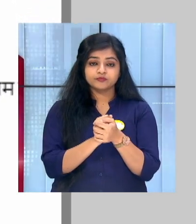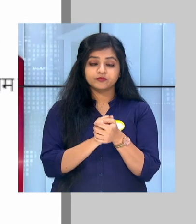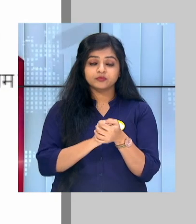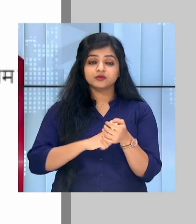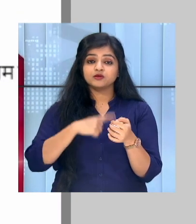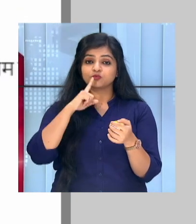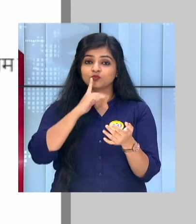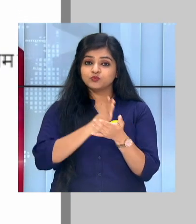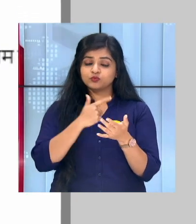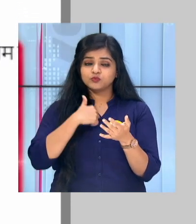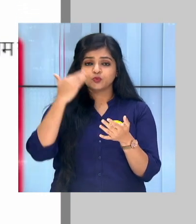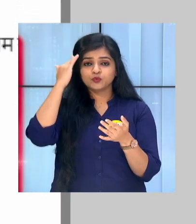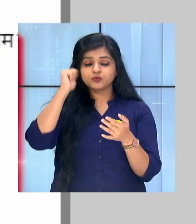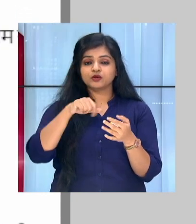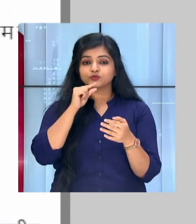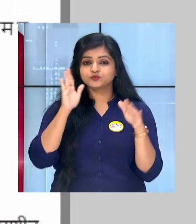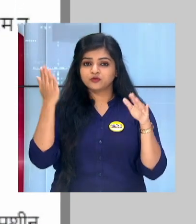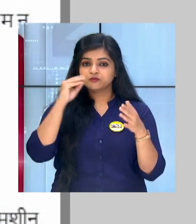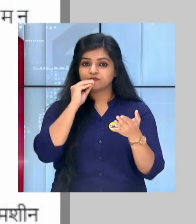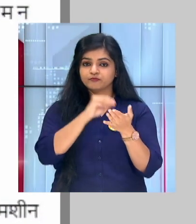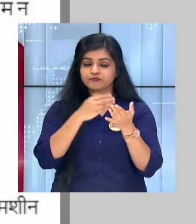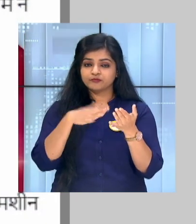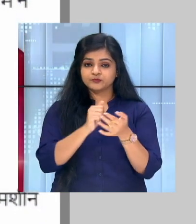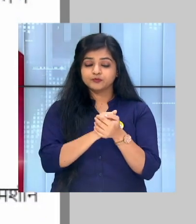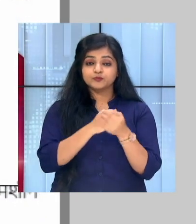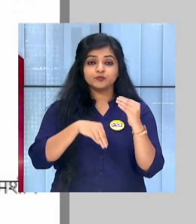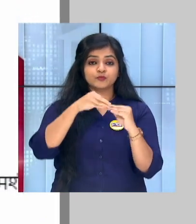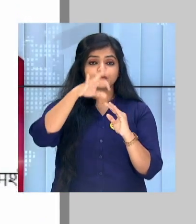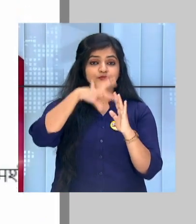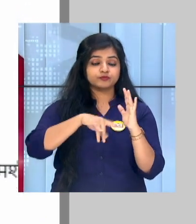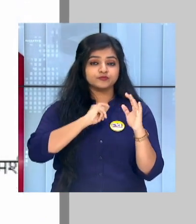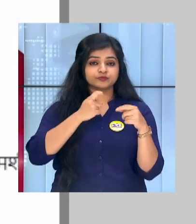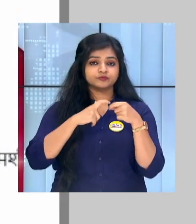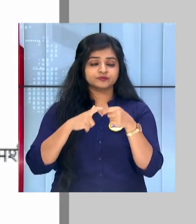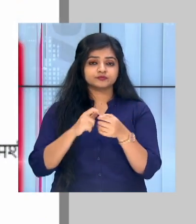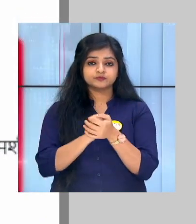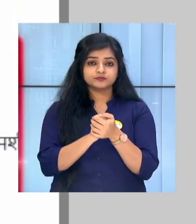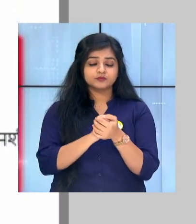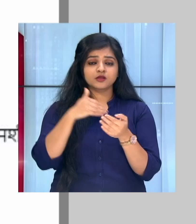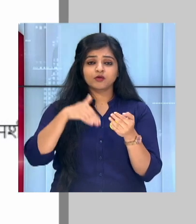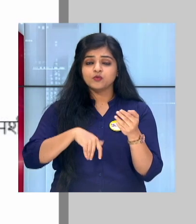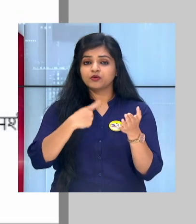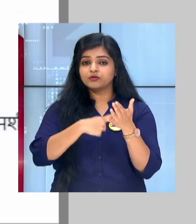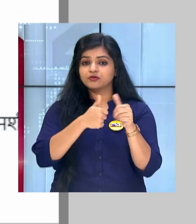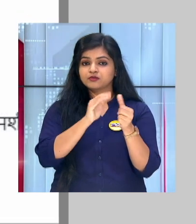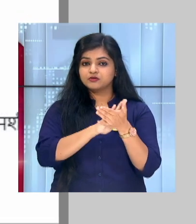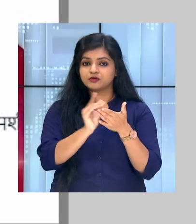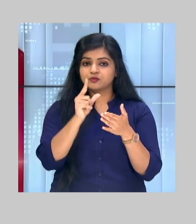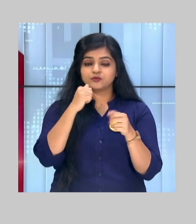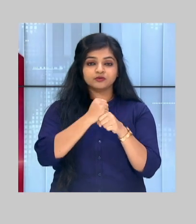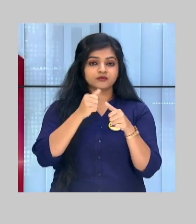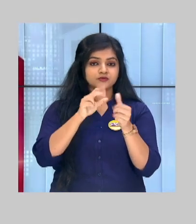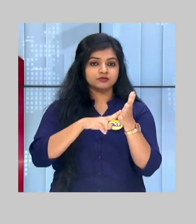അറിയുന്നത് കൊണ്ടാണെന്നും രാഹുൽ ട്വിറ്ററിൽ വ്യക്തമാക്കി. അച്യുതൻ ഇപ്പോൾ വിശദാംശങ്ങൾ വച്ചിരുന്നുണ്ട്. അച്യുതൻ, എന്താണ് ഇപ്പോൾ രാഹുൽ ഗാന്ധി നൽകുന്ന വിശദീകരണം